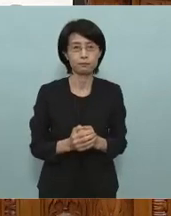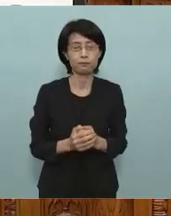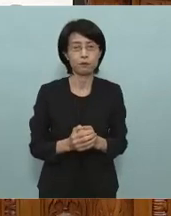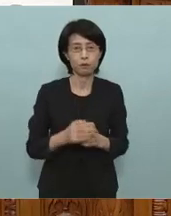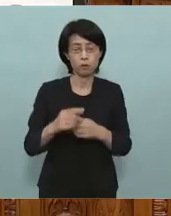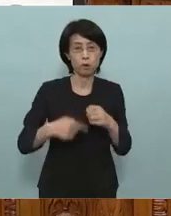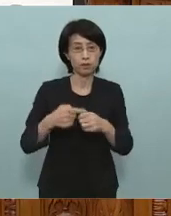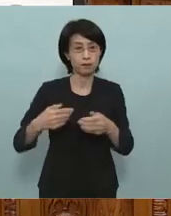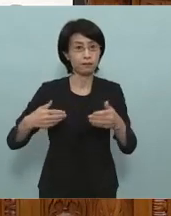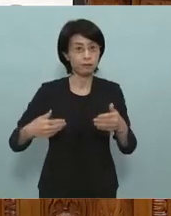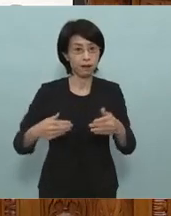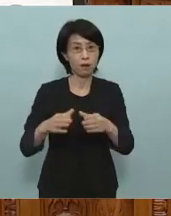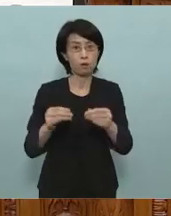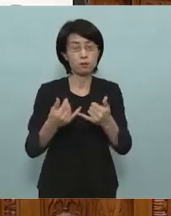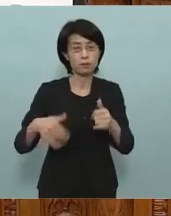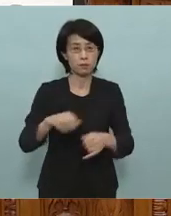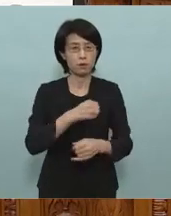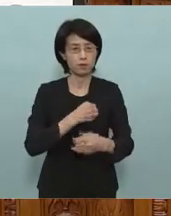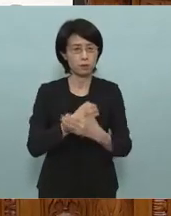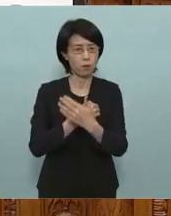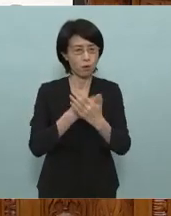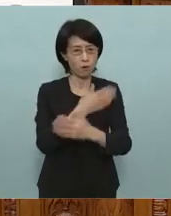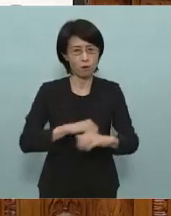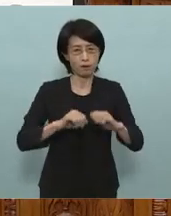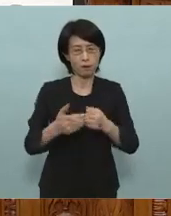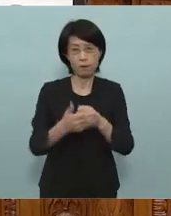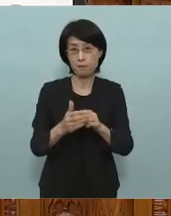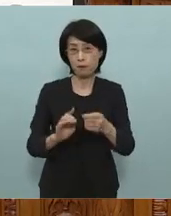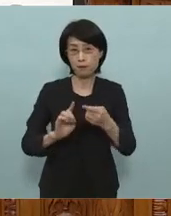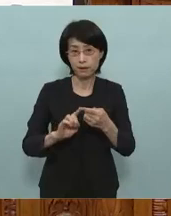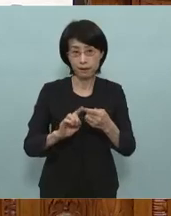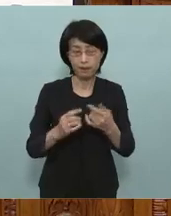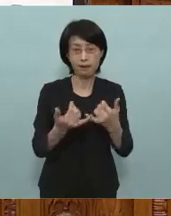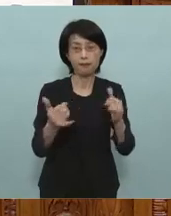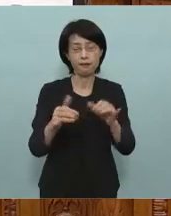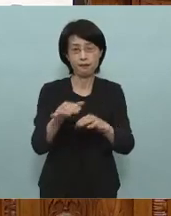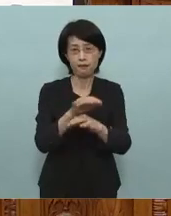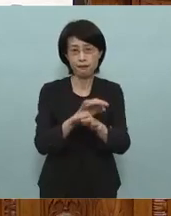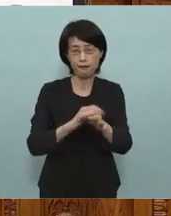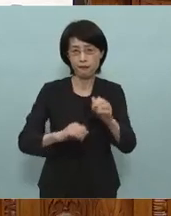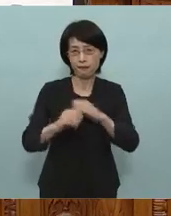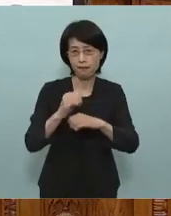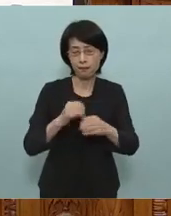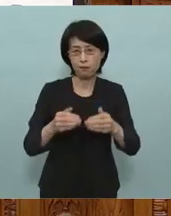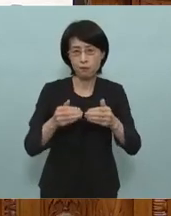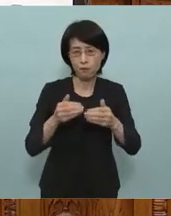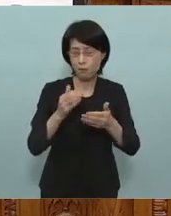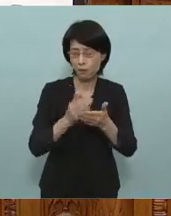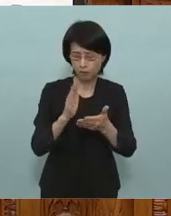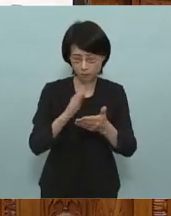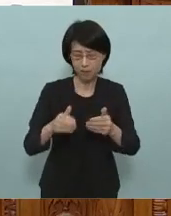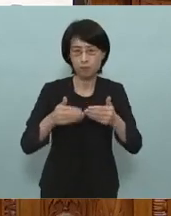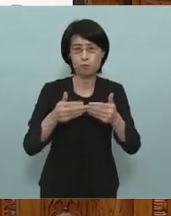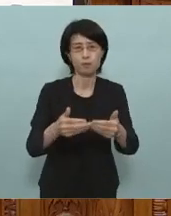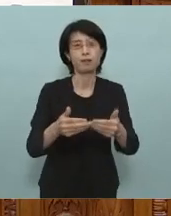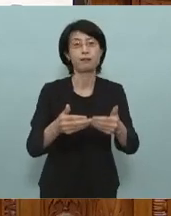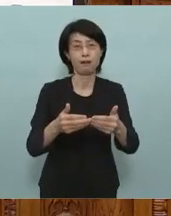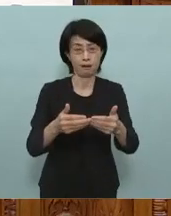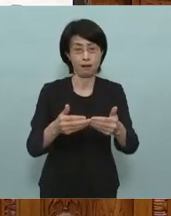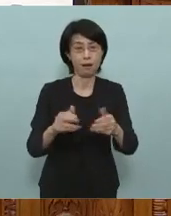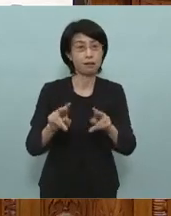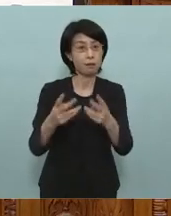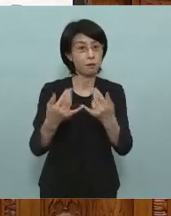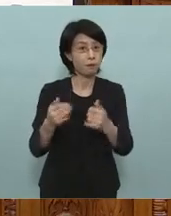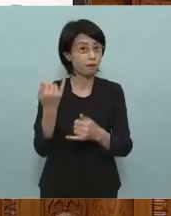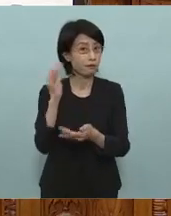1年国民の命と健康を守りながら社会経済活動を止めない専門家の皆さん